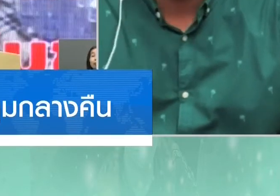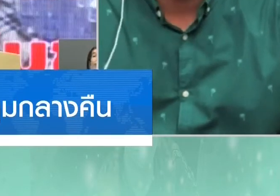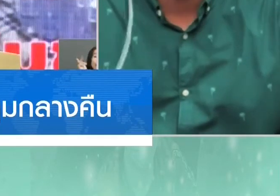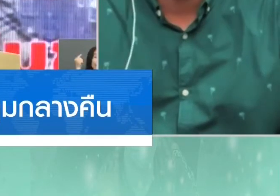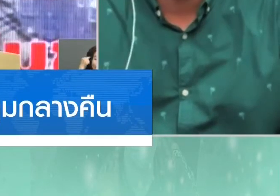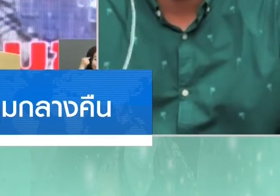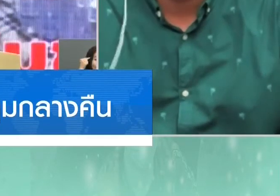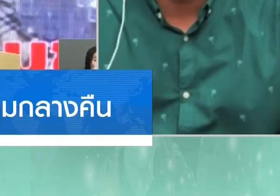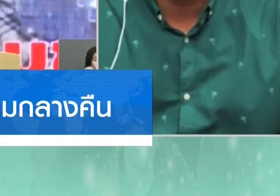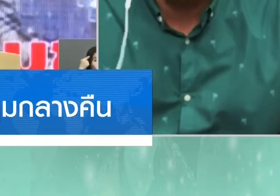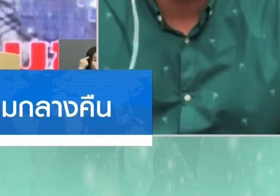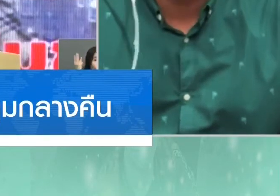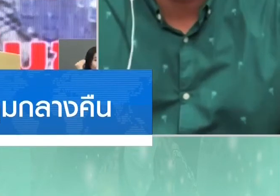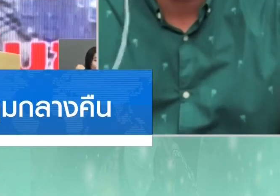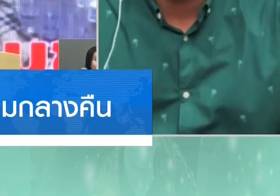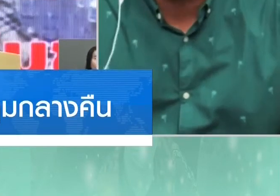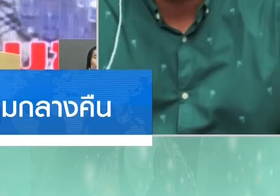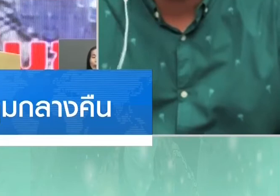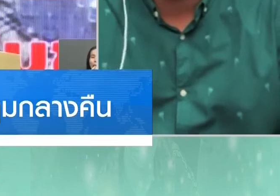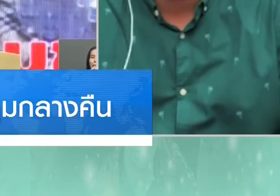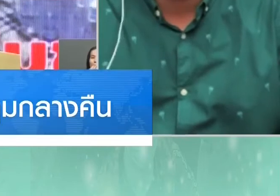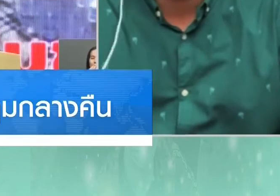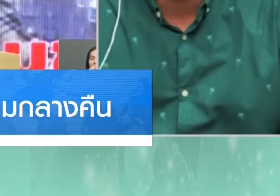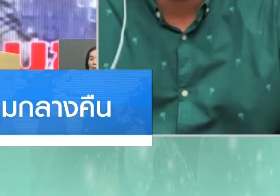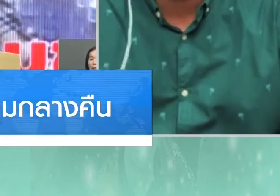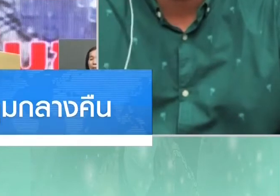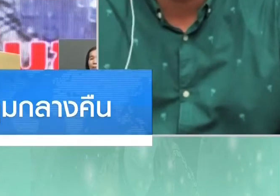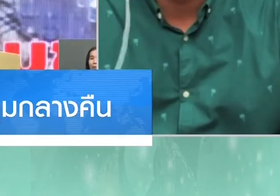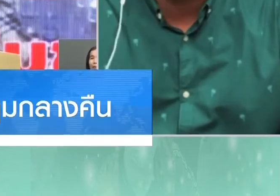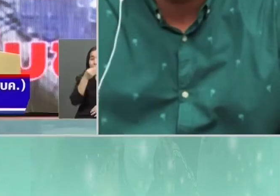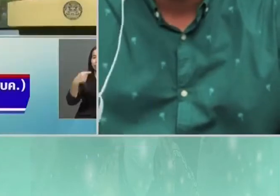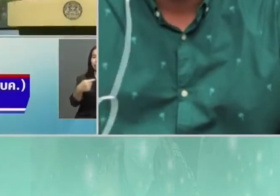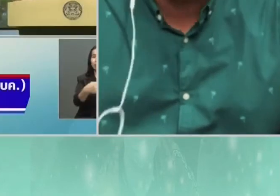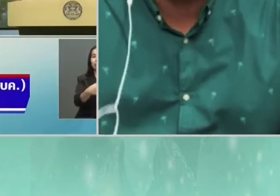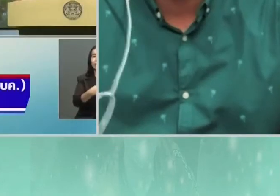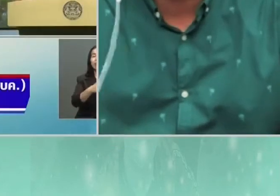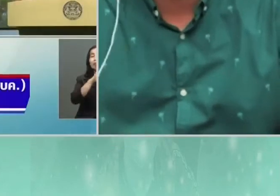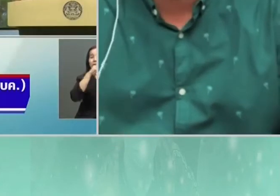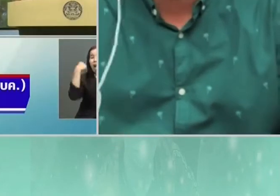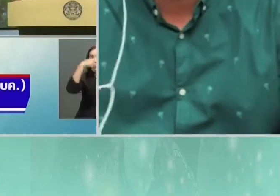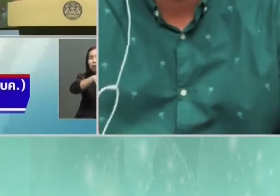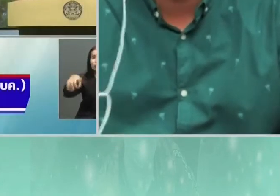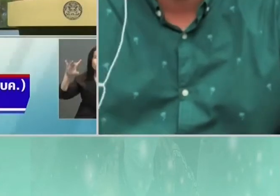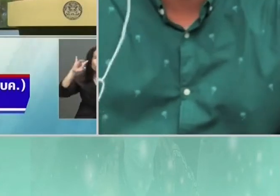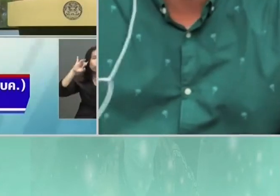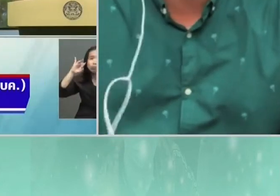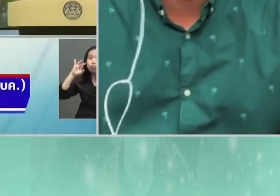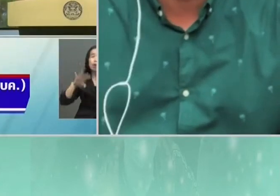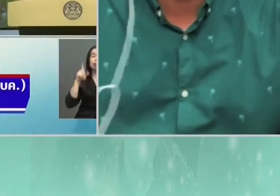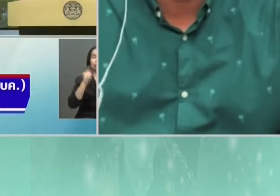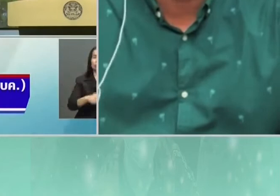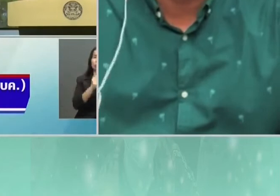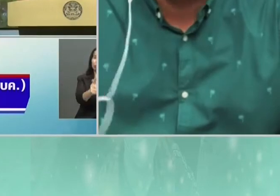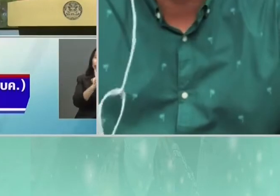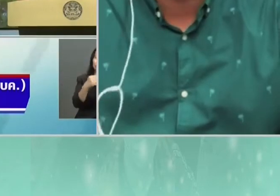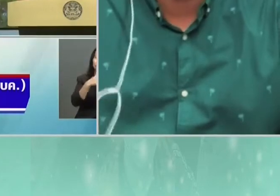อที่อาจนำไปสู่ความการกระทำผิดกฎหมายได้นะครับลองฟังโฆษกสำนักงานตำรวจแห่งชาติอธิบายครับว่ามันจะเสี่ยงนำไปสู่